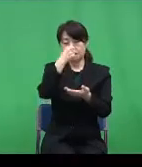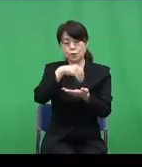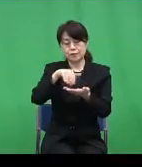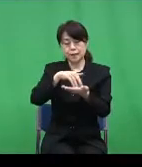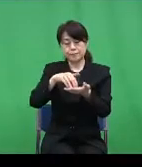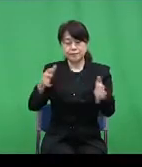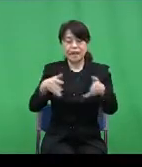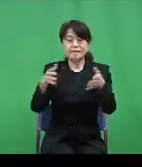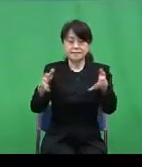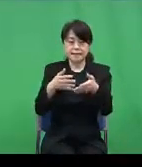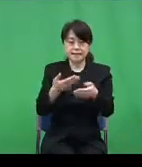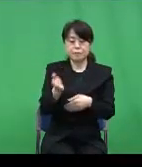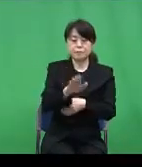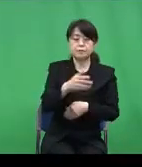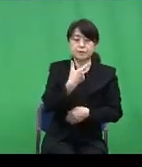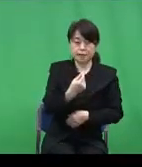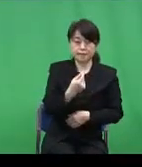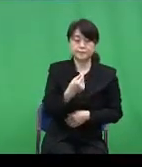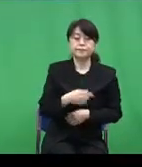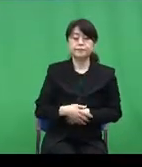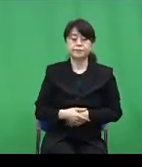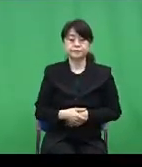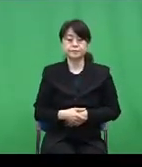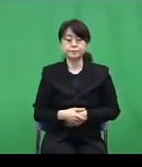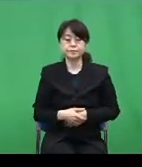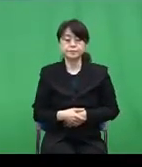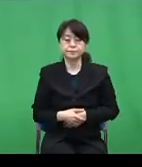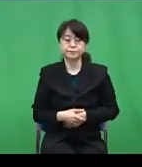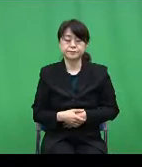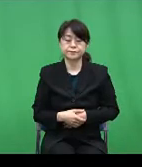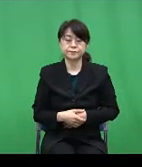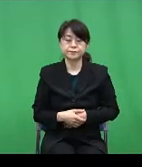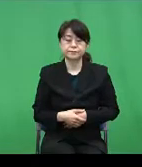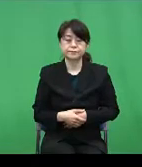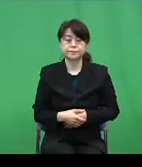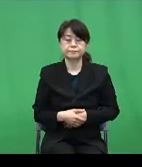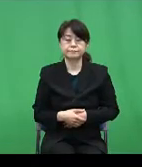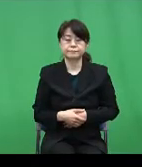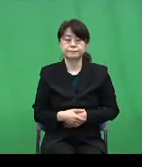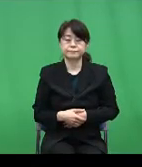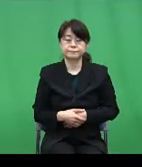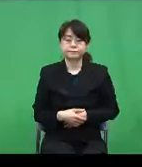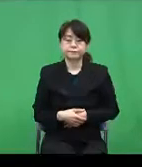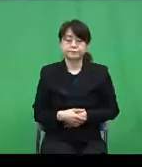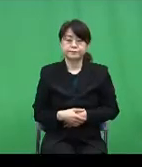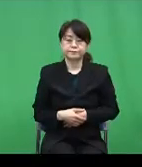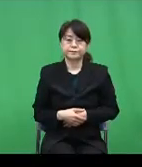ていくということに、していきたいなと思っております。でそれから、